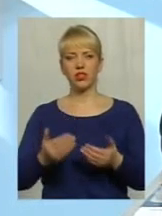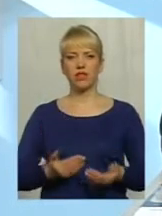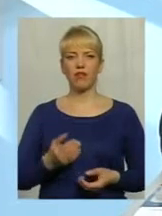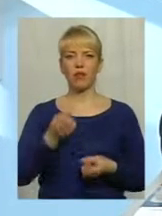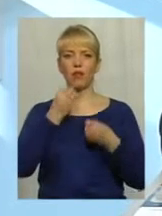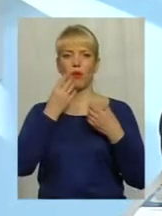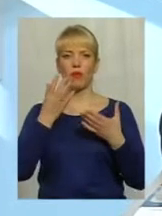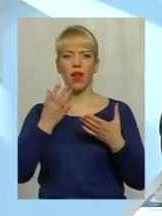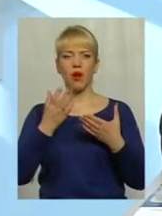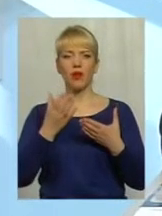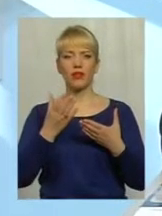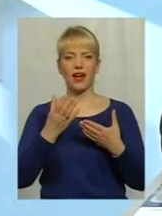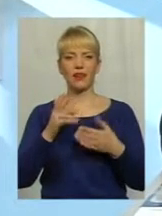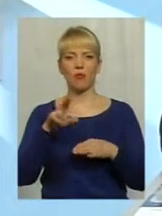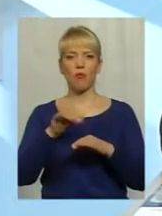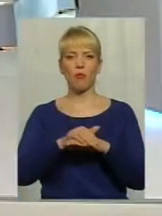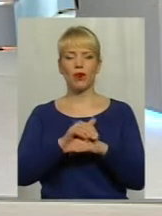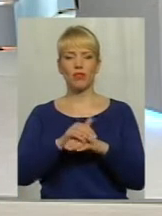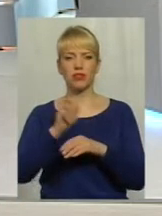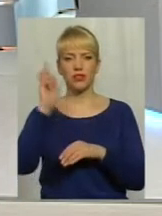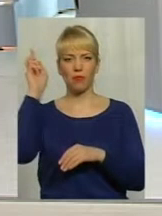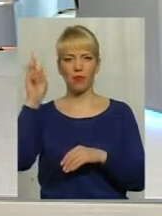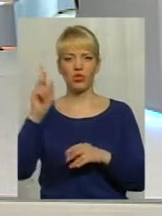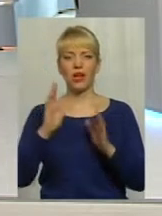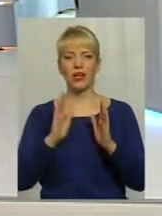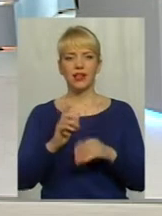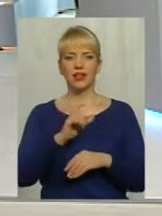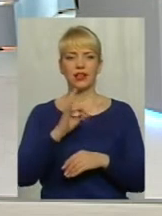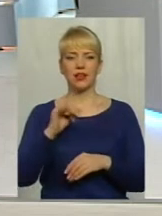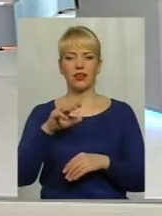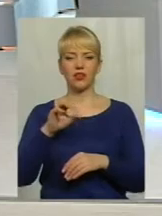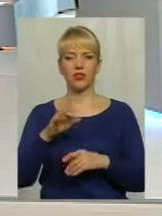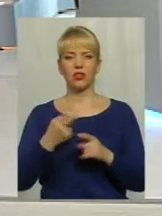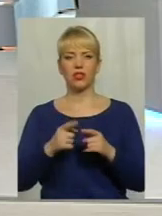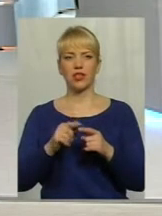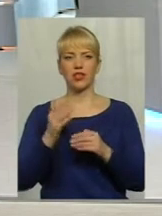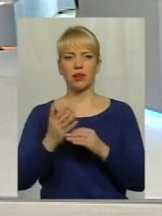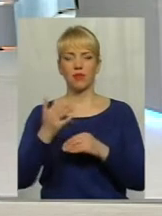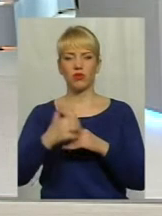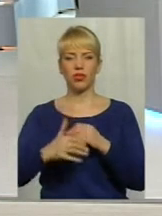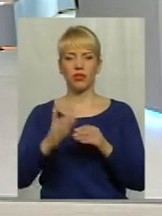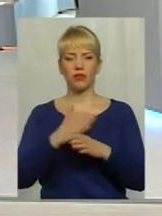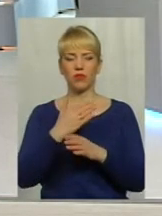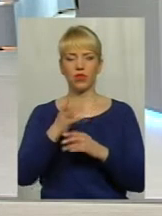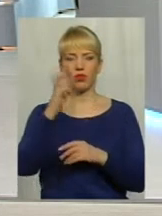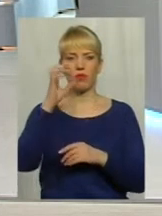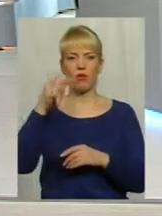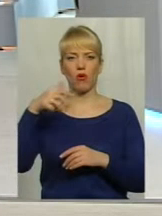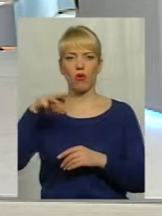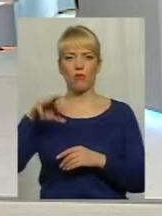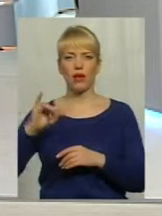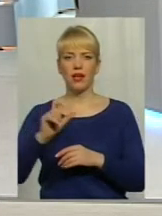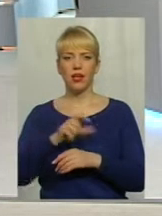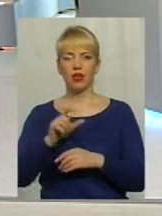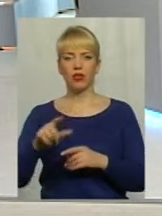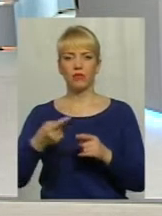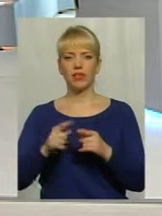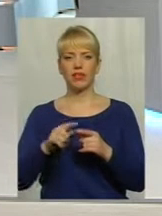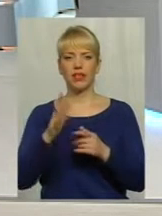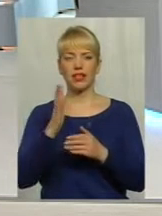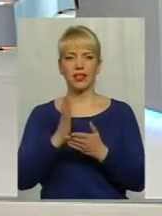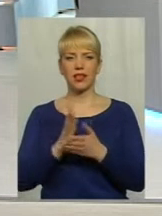Божій, по милості Божій. Тільки Христос той, хто є посередником між Богом і людьми, той, хто є основною, можна